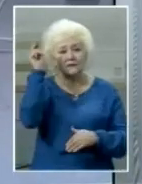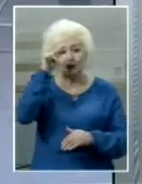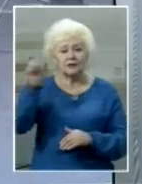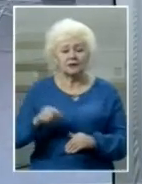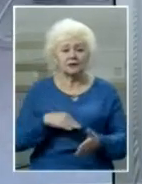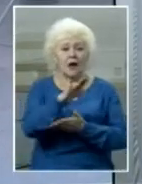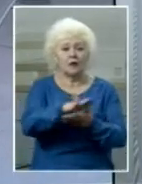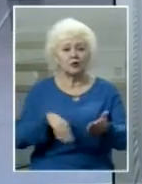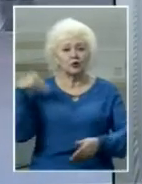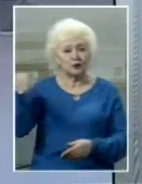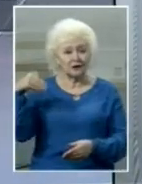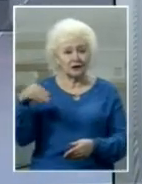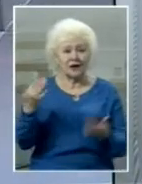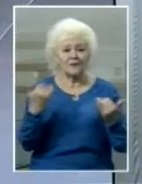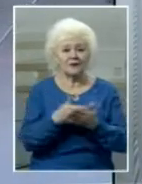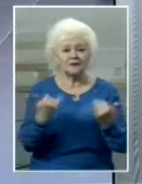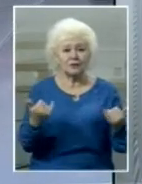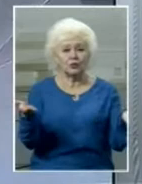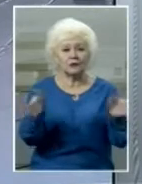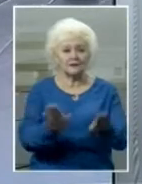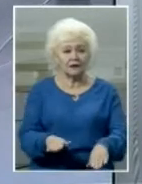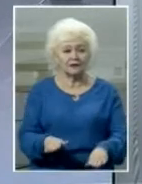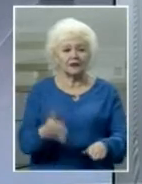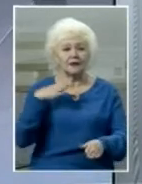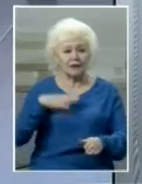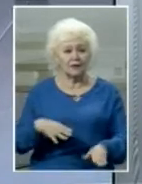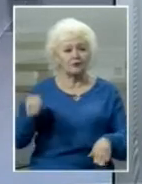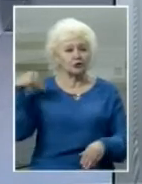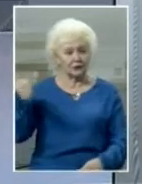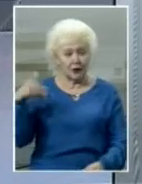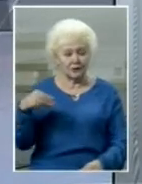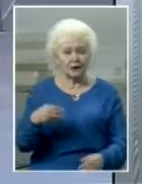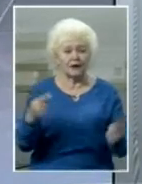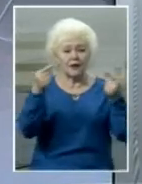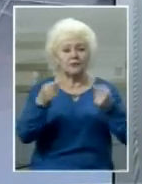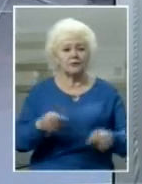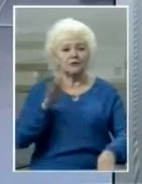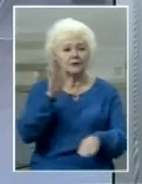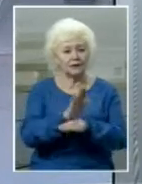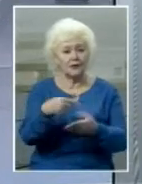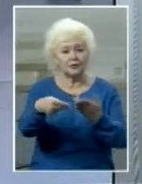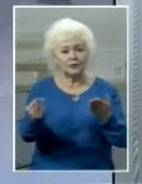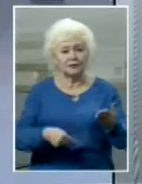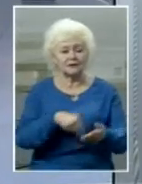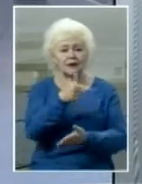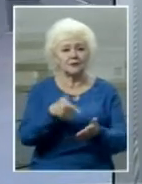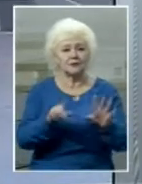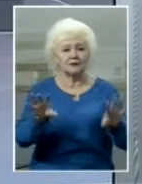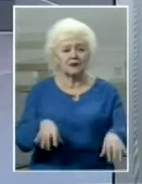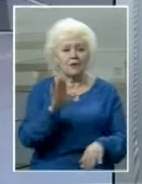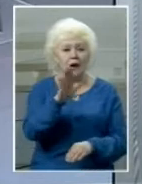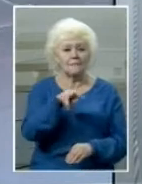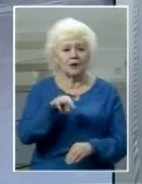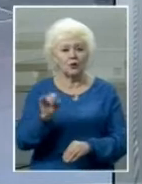школярам подовжили карантин. Від сьогодні вони залишатимуться на вимушених канікулах. Відповідне розпорядження підписав міський голова